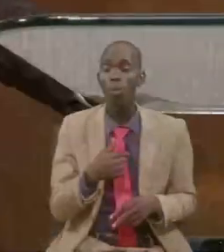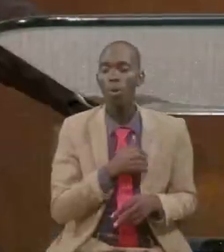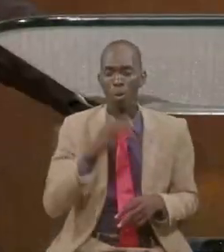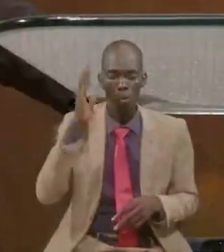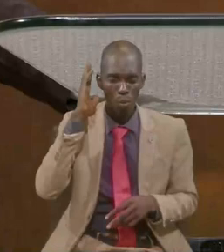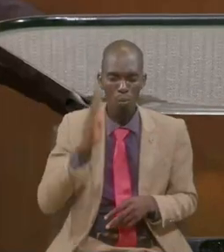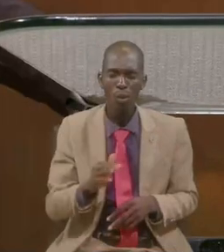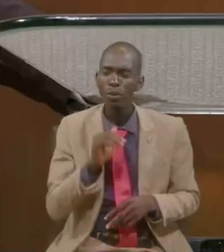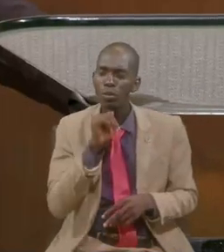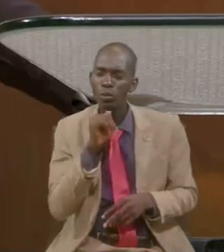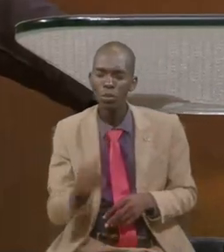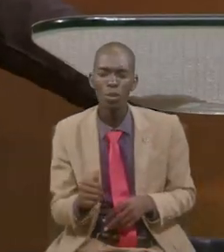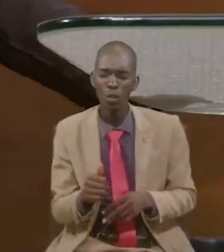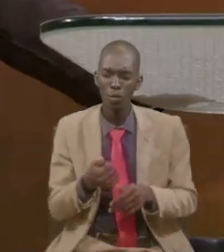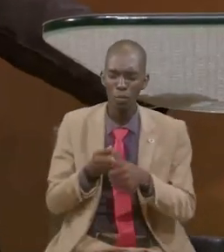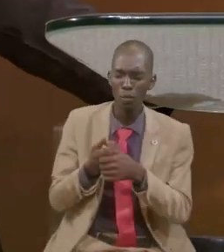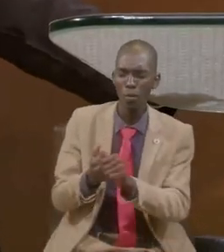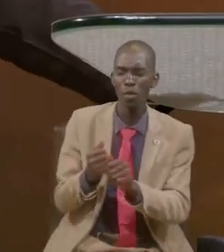Nous n'allons pas